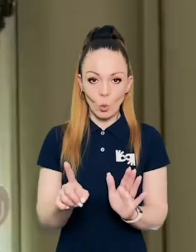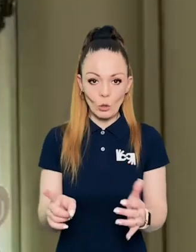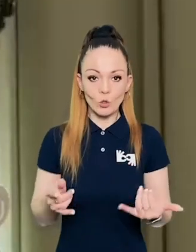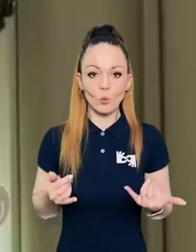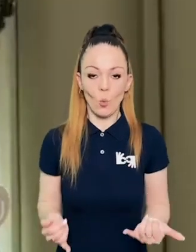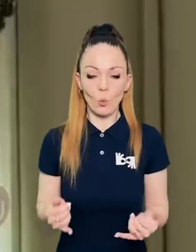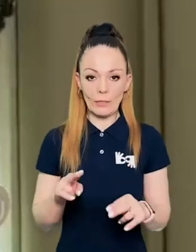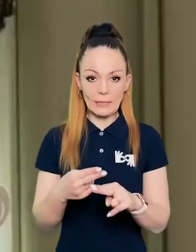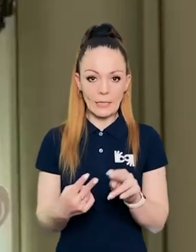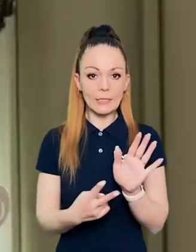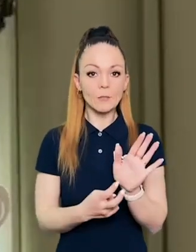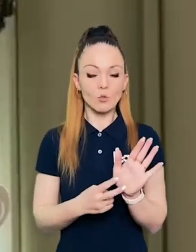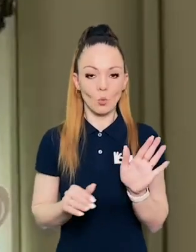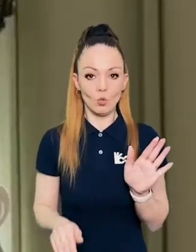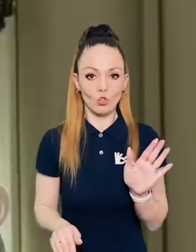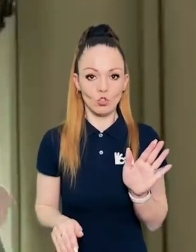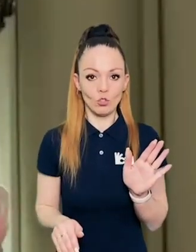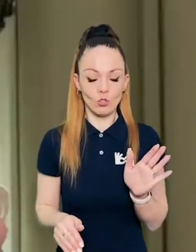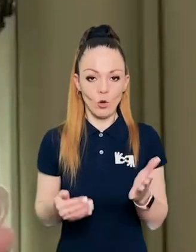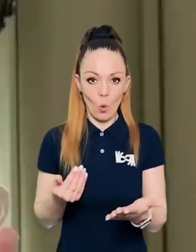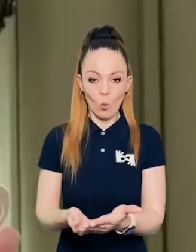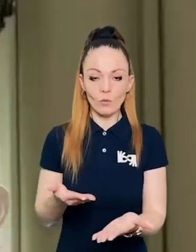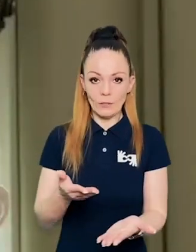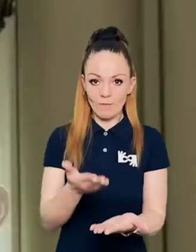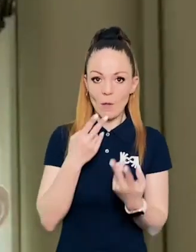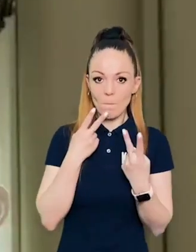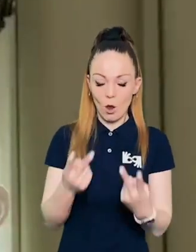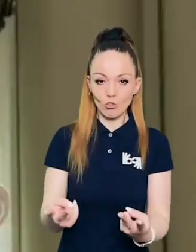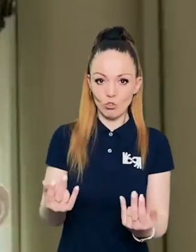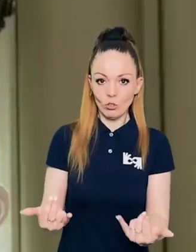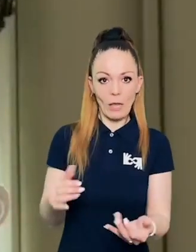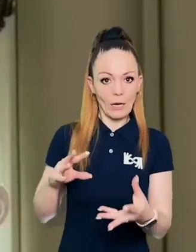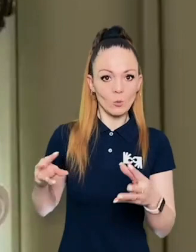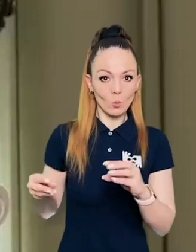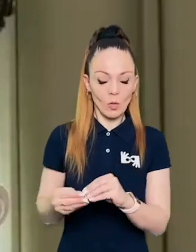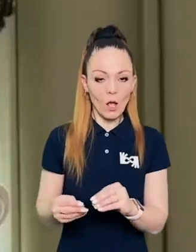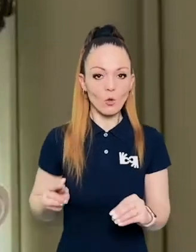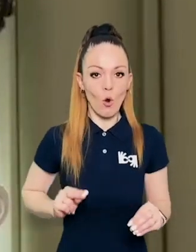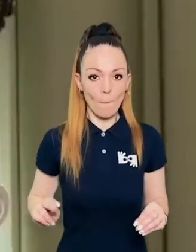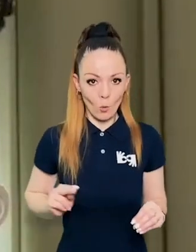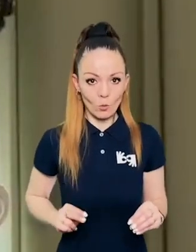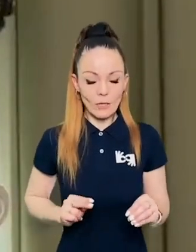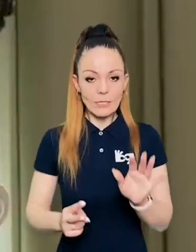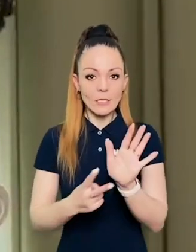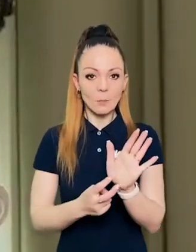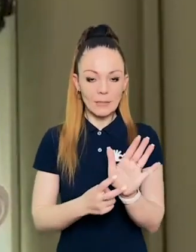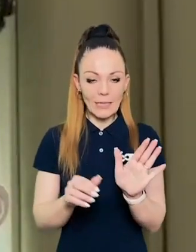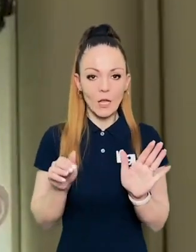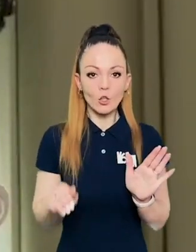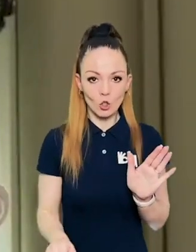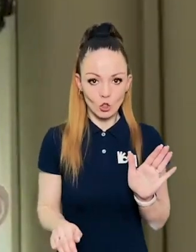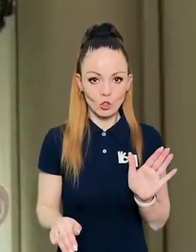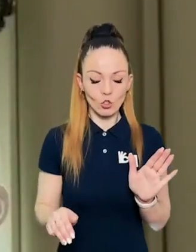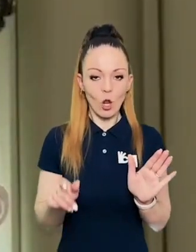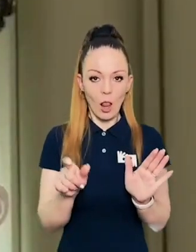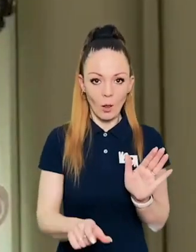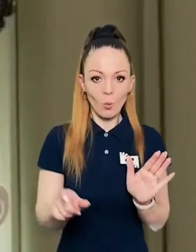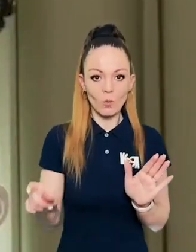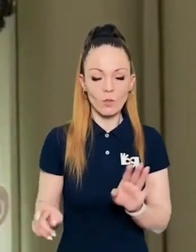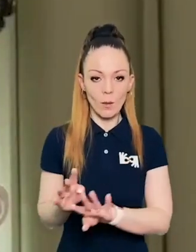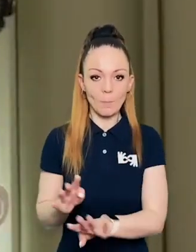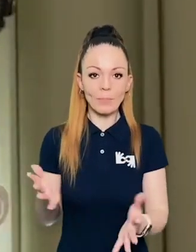на сьогодні ми розуміємо, що сьогодні це 700 тисяч. Ось ви бачите результат